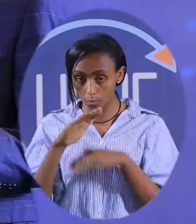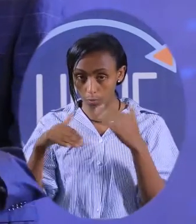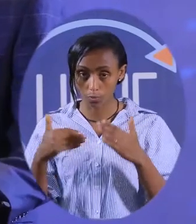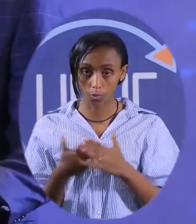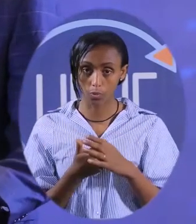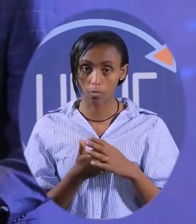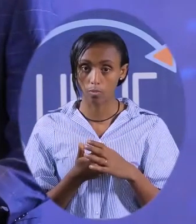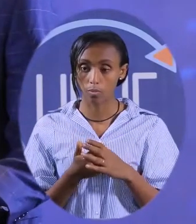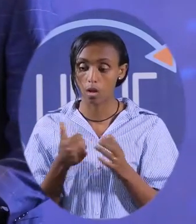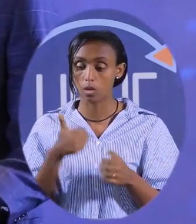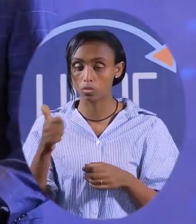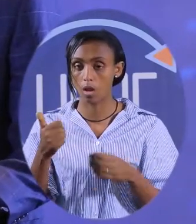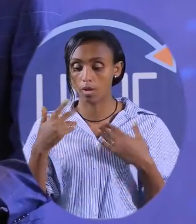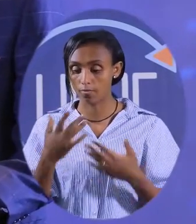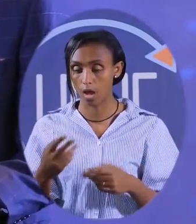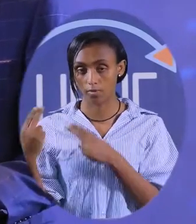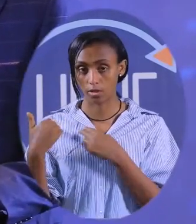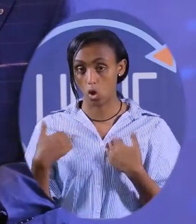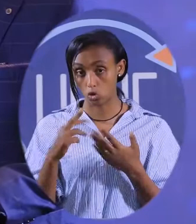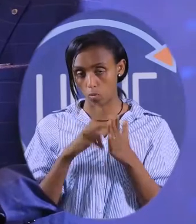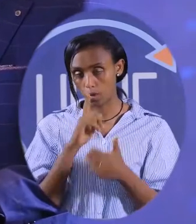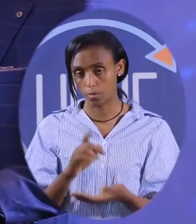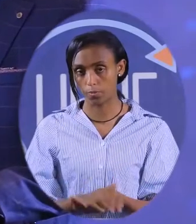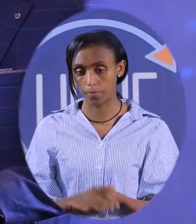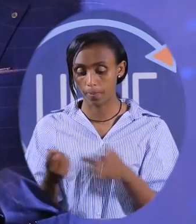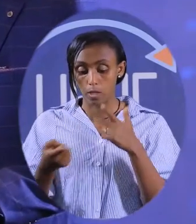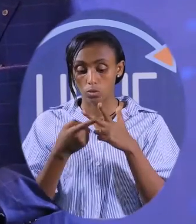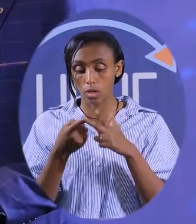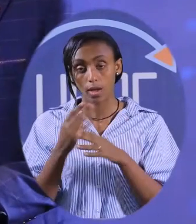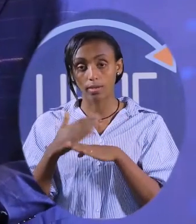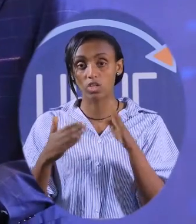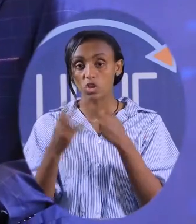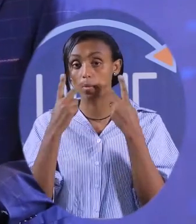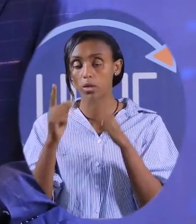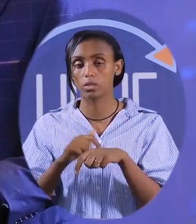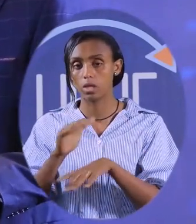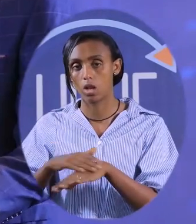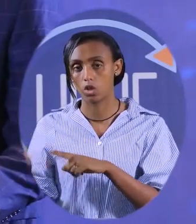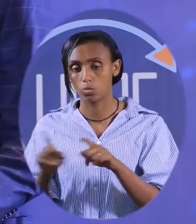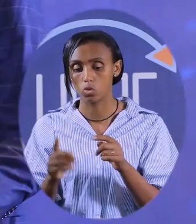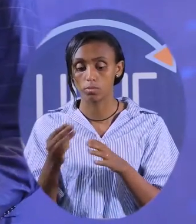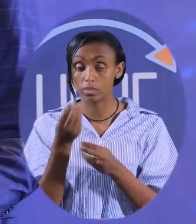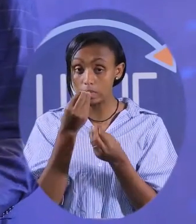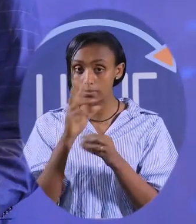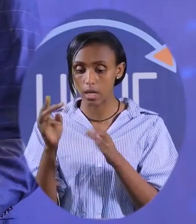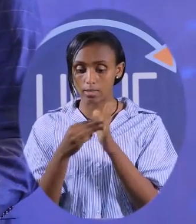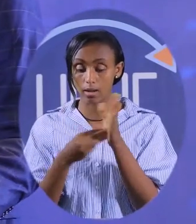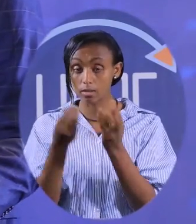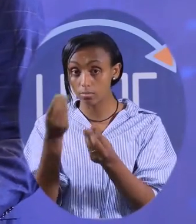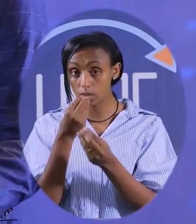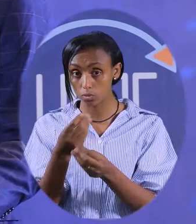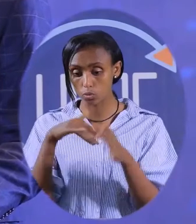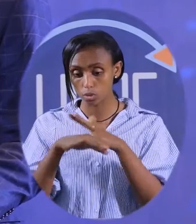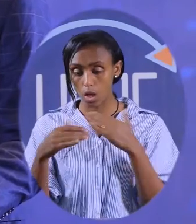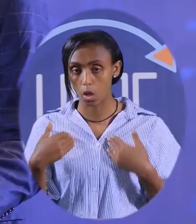በሙሉ ባለድርሻዎች ይሆናሉ ማለት ነው። በሶስተኛ ደረጃ የምናይበት ጊዜ በምግብና ሥርዓተ ምግብ ዋስትና